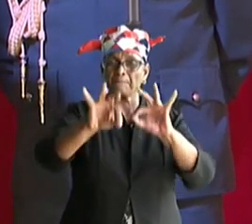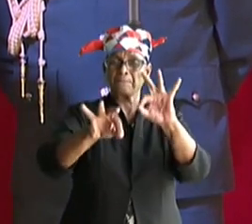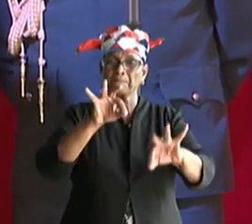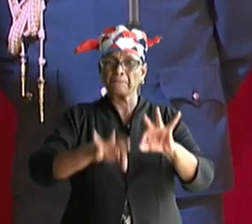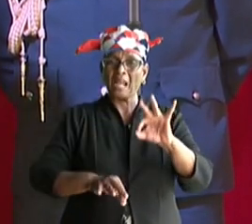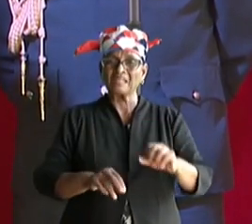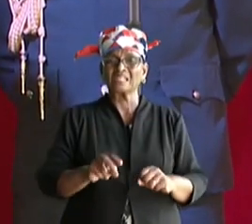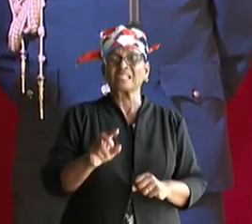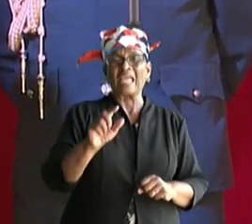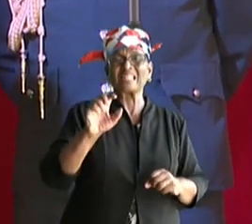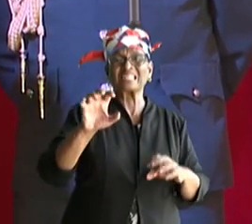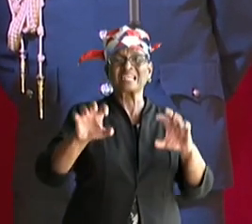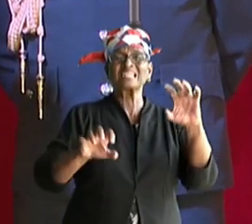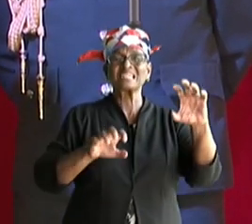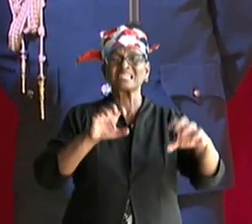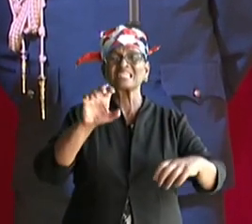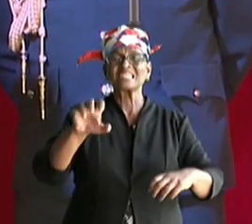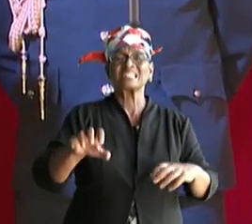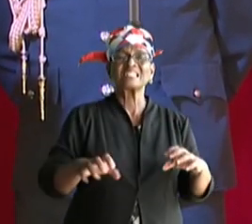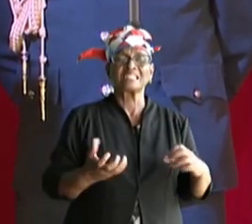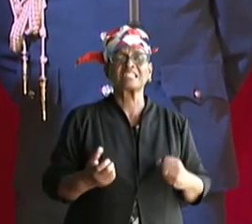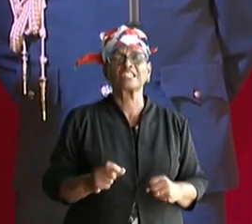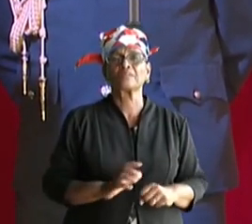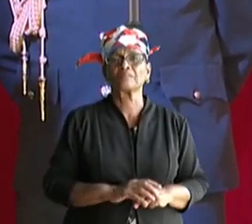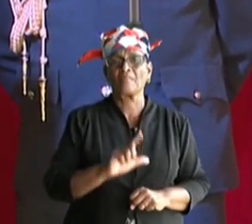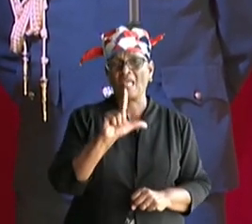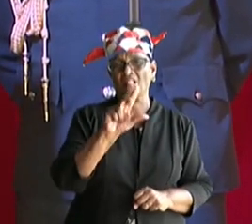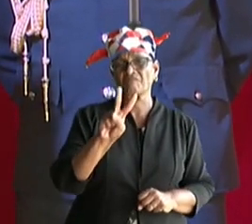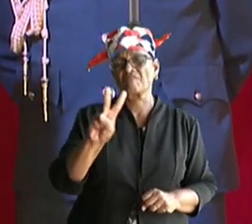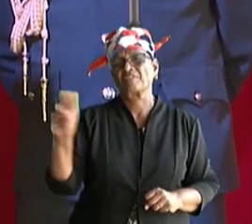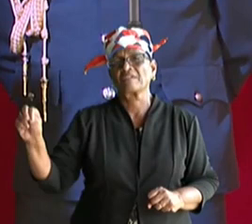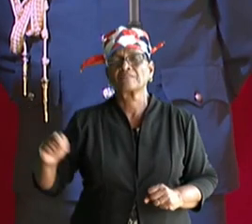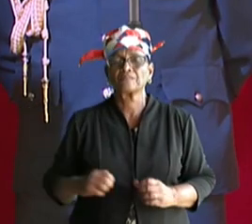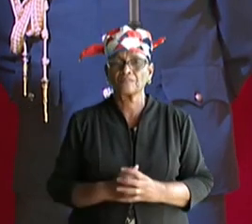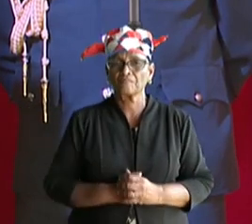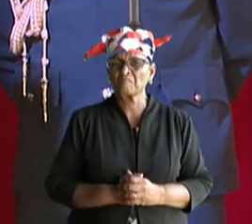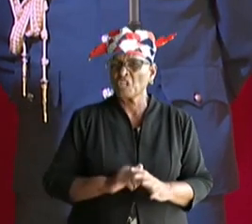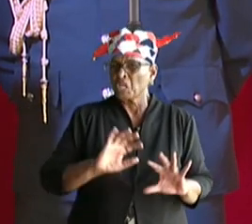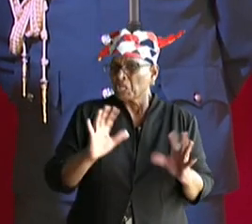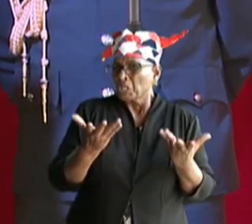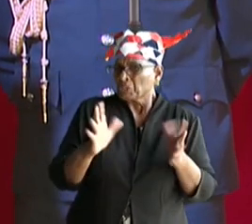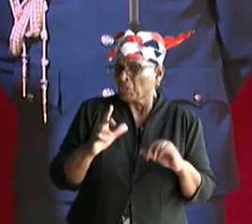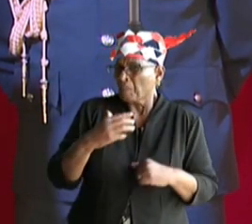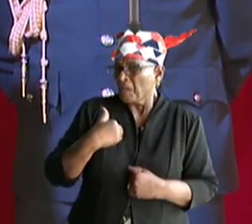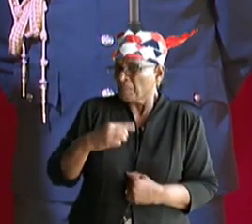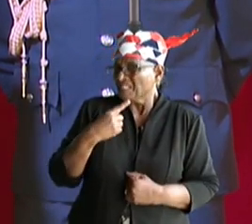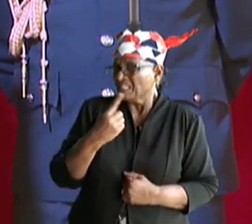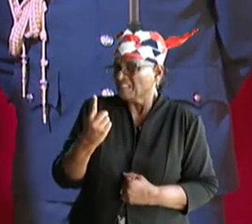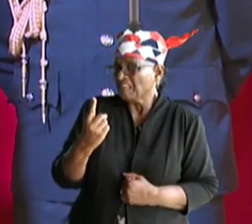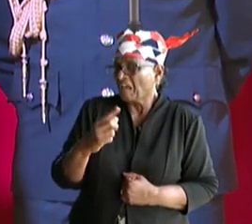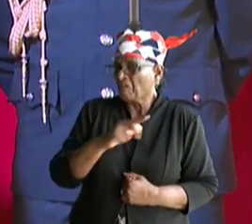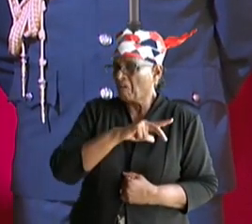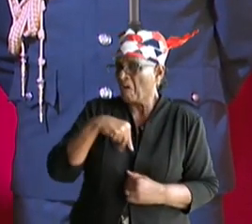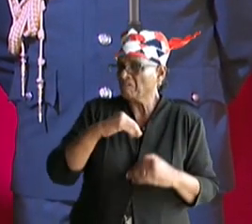en veeteelt. Meneer voorzitter, sommigen zeggen dat ons